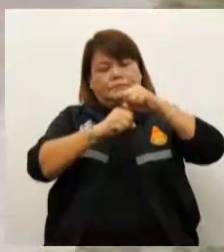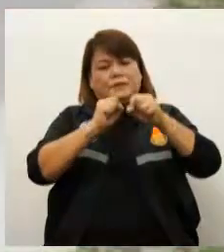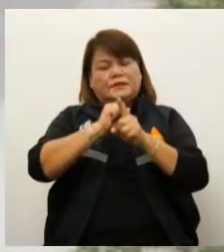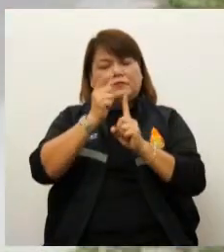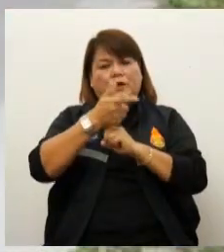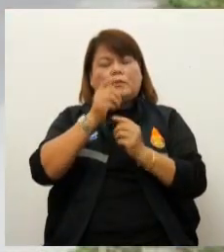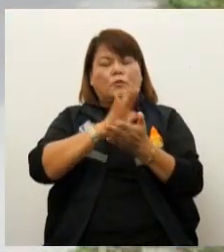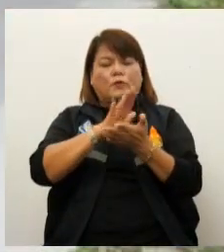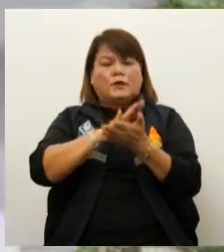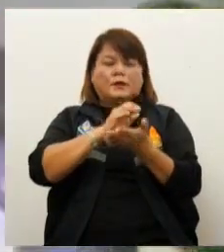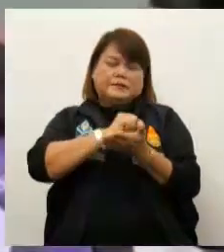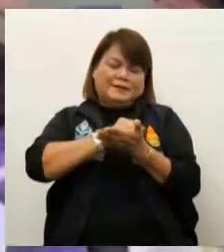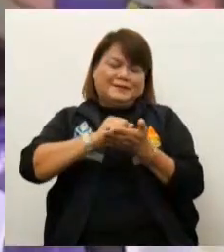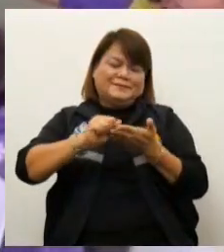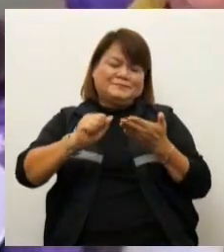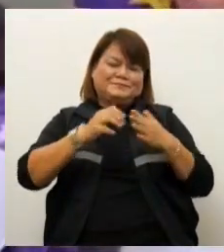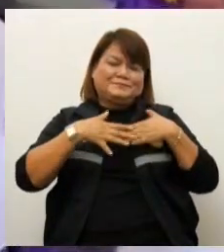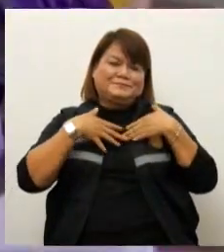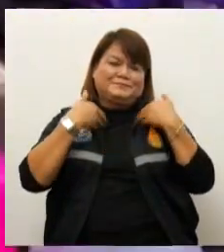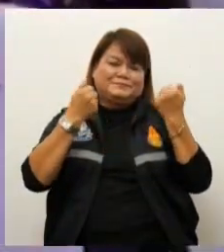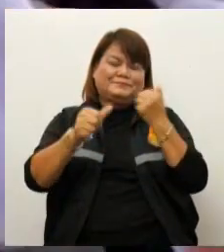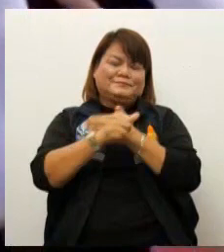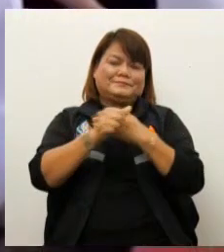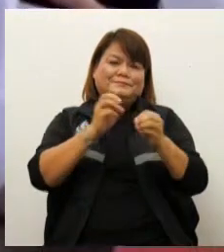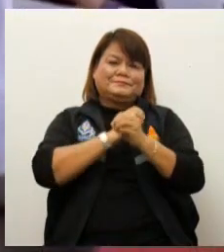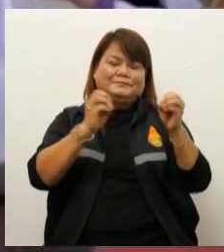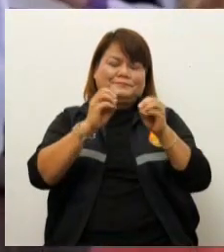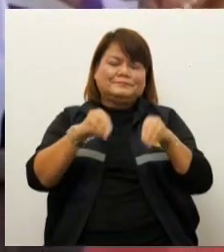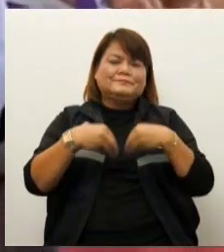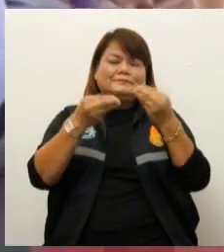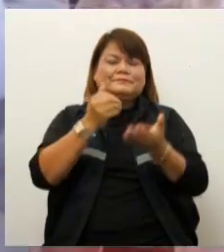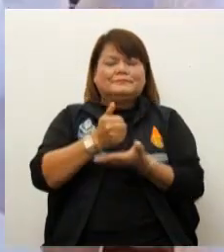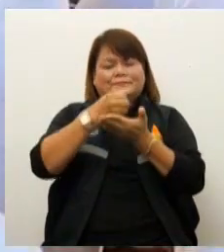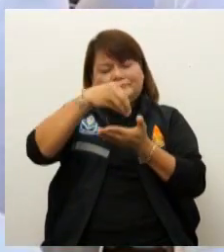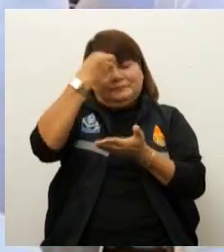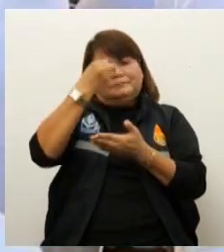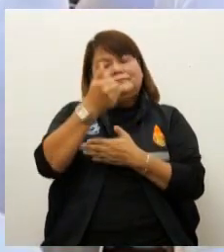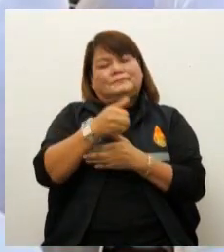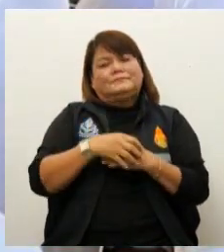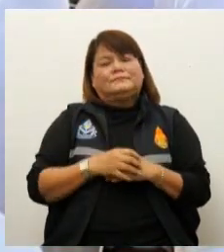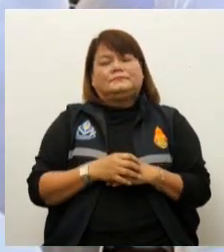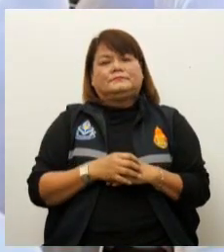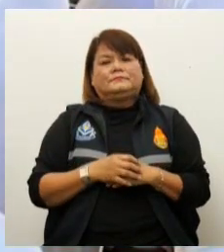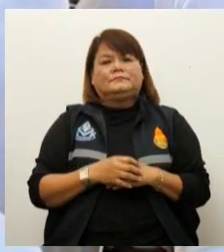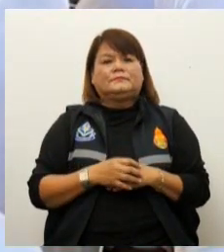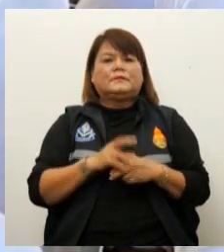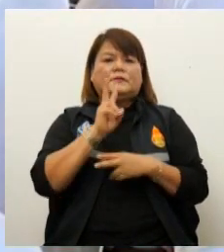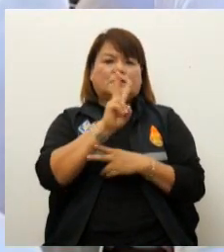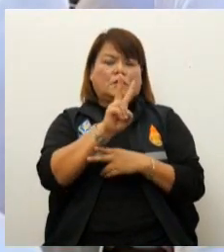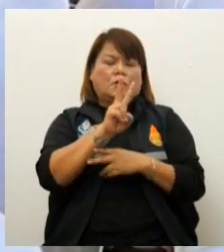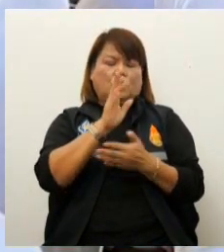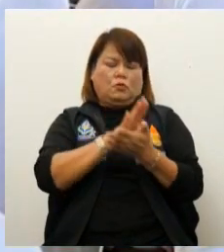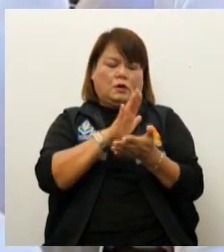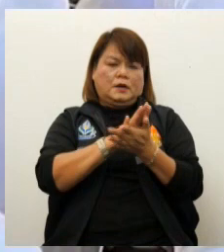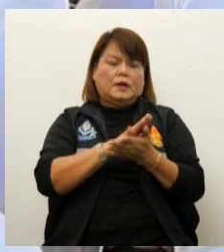งเรียนให้สะอาดร่มรื่นปลอดภัยเอื้อต่อการเรียนรู้และการจัดการเรียนการสอน2โครงการสถานศึกษา